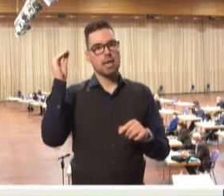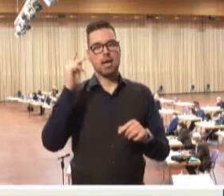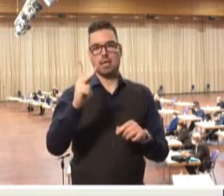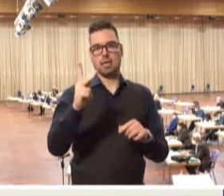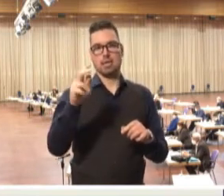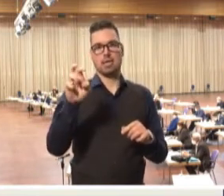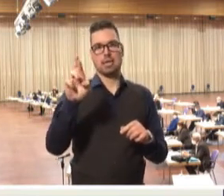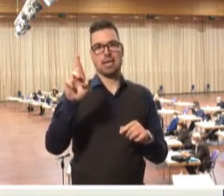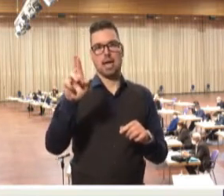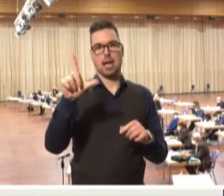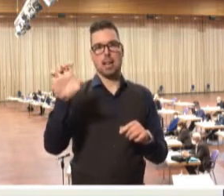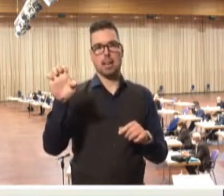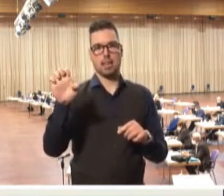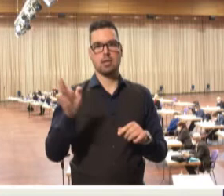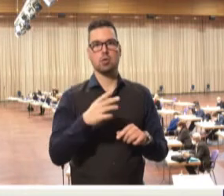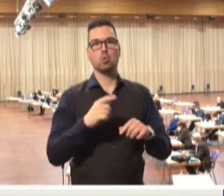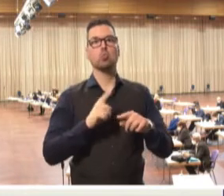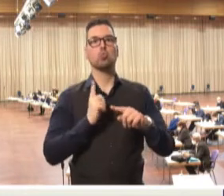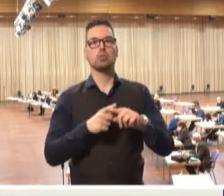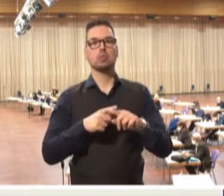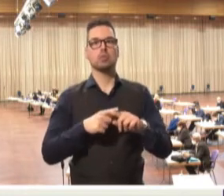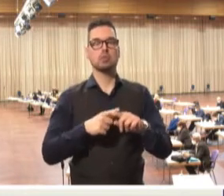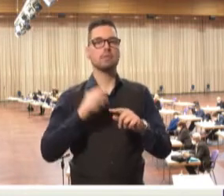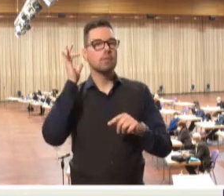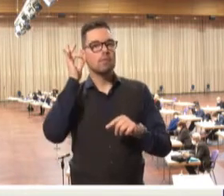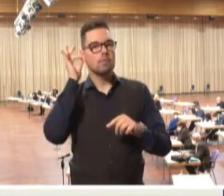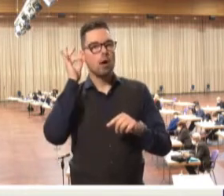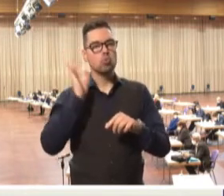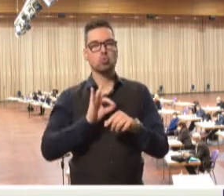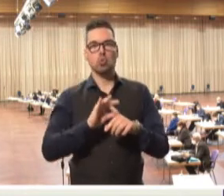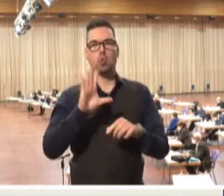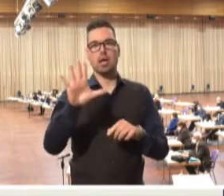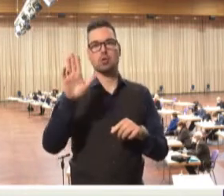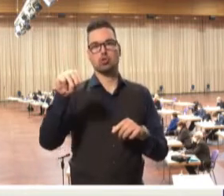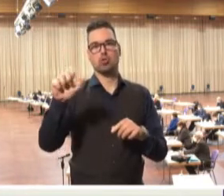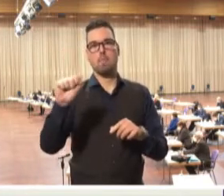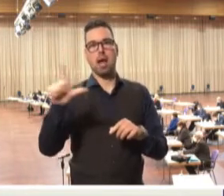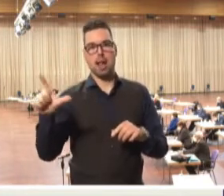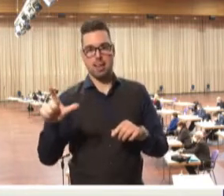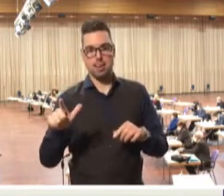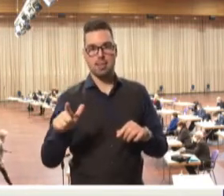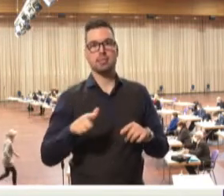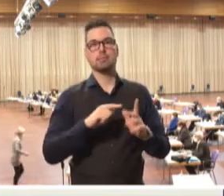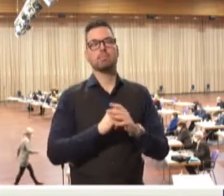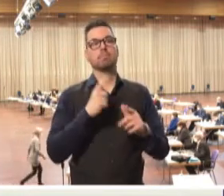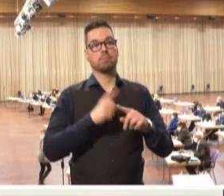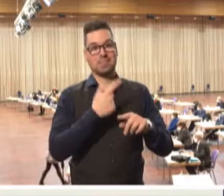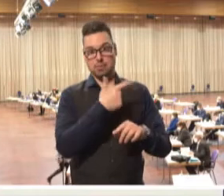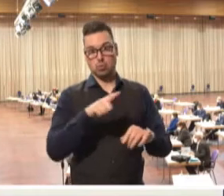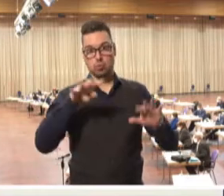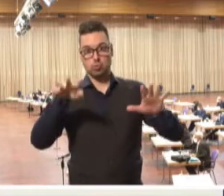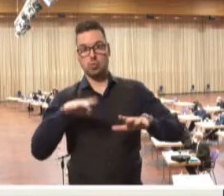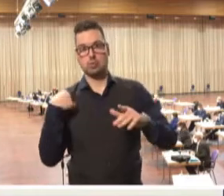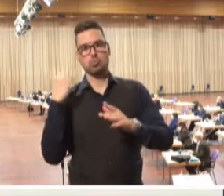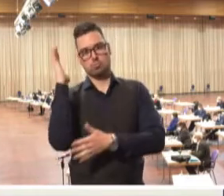Petra Schmalenberger. Nach Erweiterung des Untersuchungsauftrages am 4. Dezember 2019, ich habe